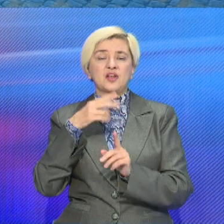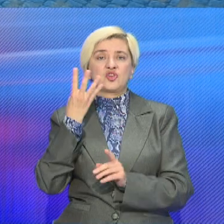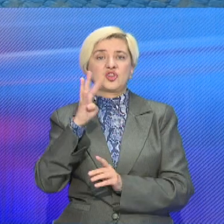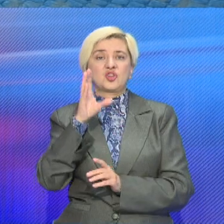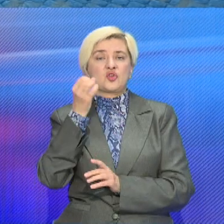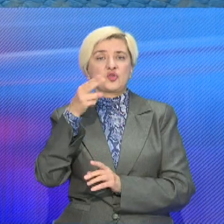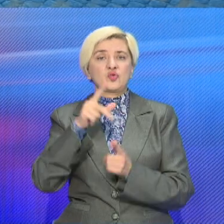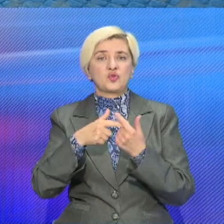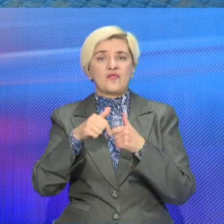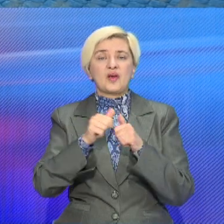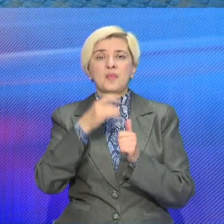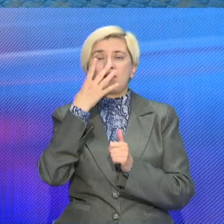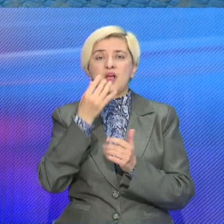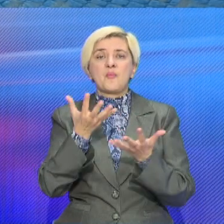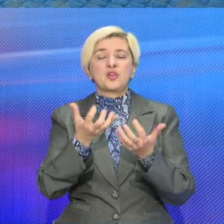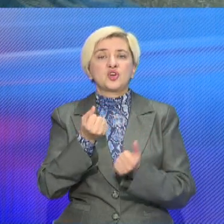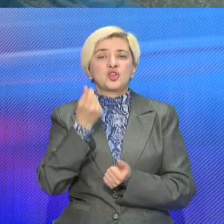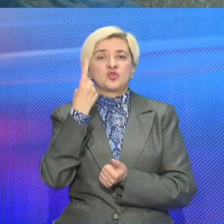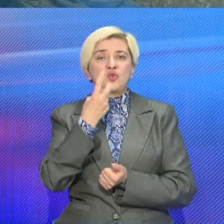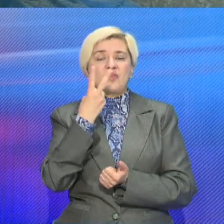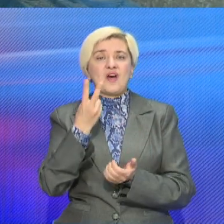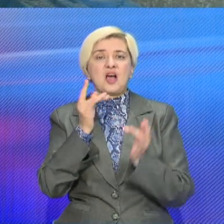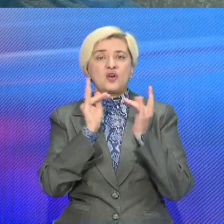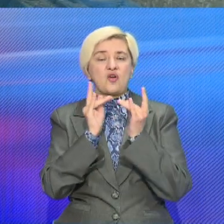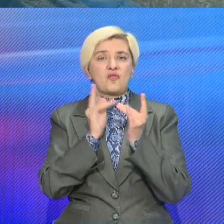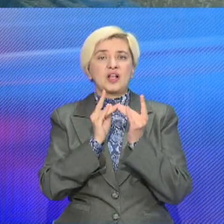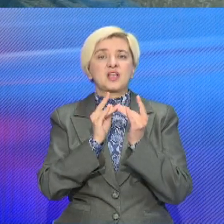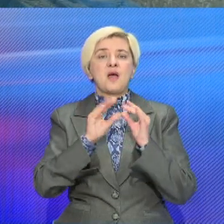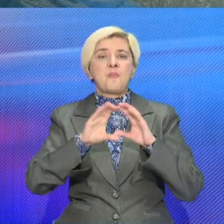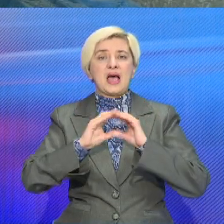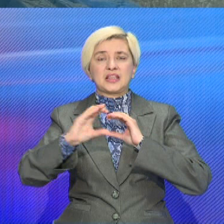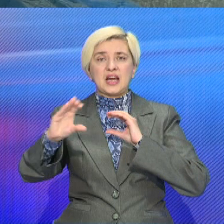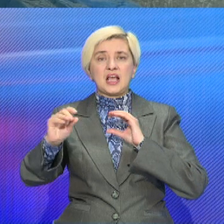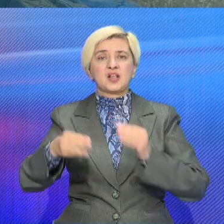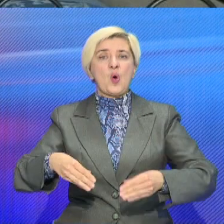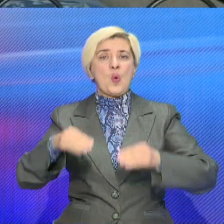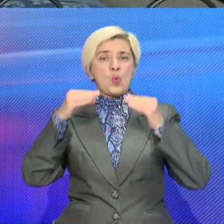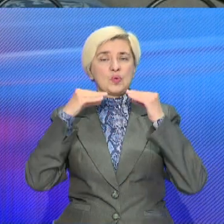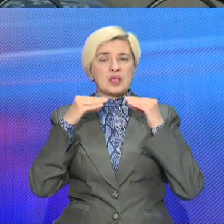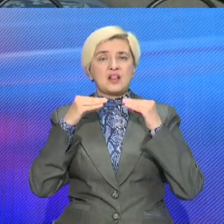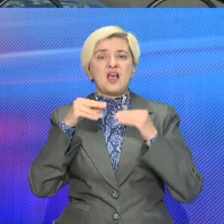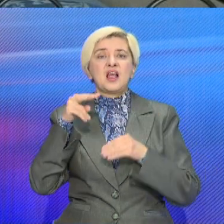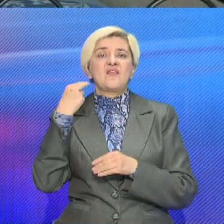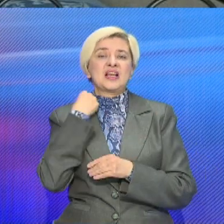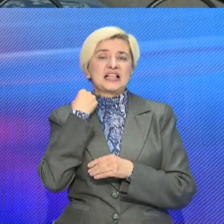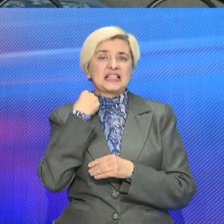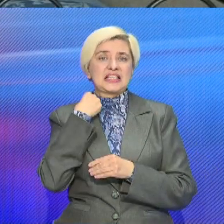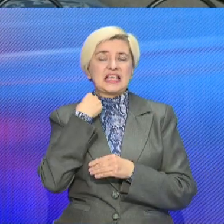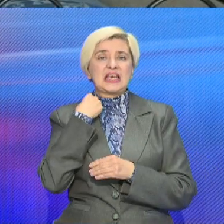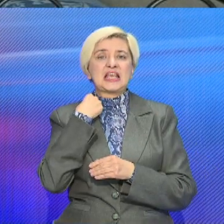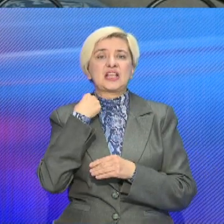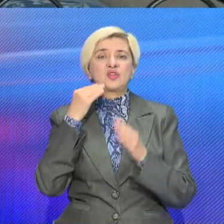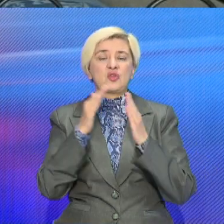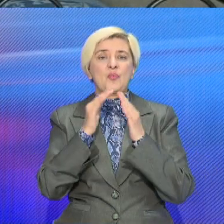прынёмання атрымалі 102 ложкі, артапедычныя матрацы, падушкі і коўдры. У лідскі псіханеўралагічны дом-інтэрнат для састарэлых і інвалідаў